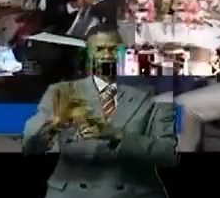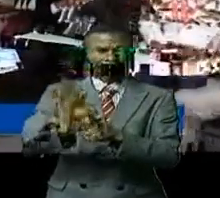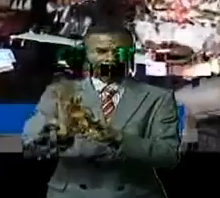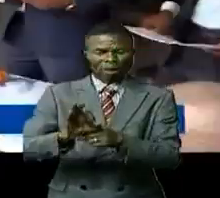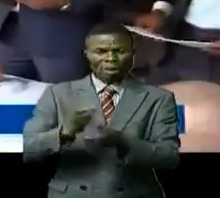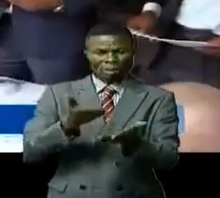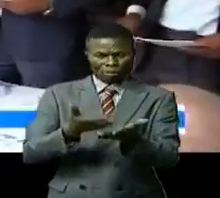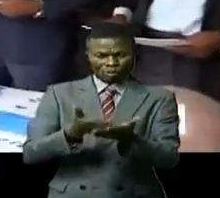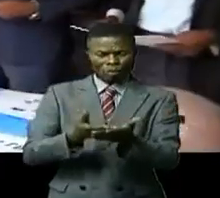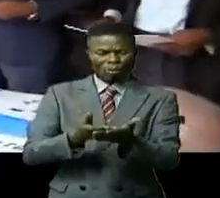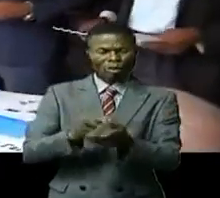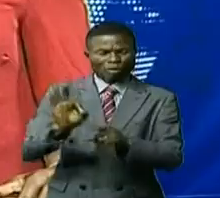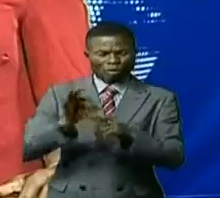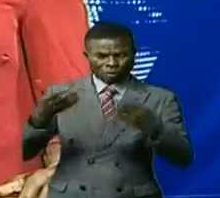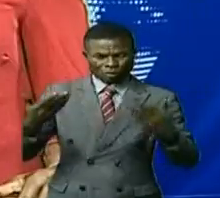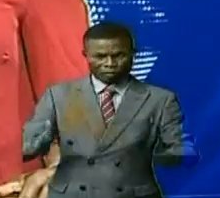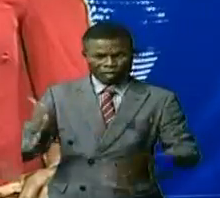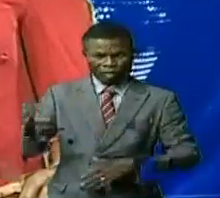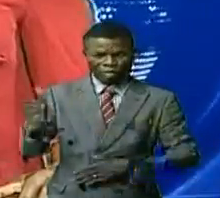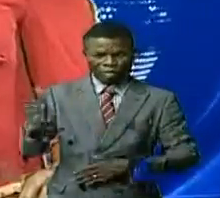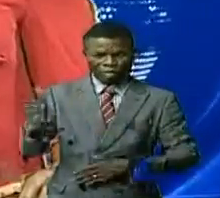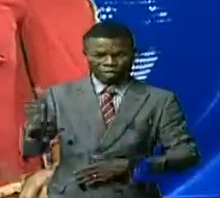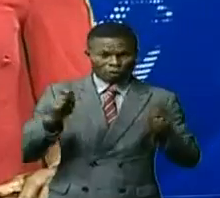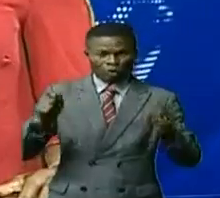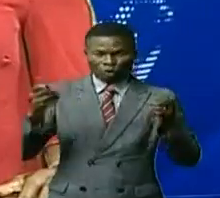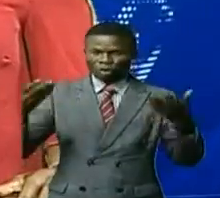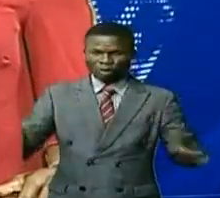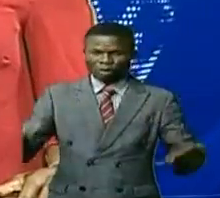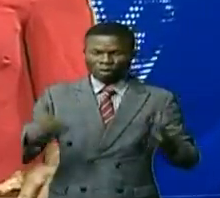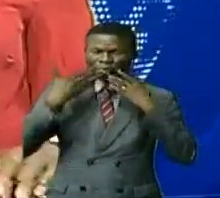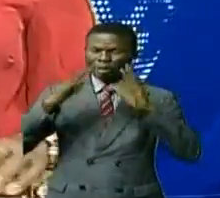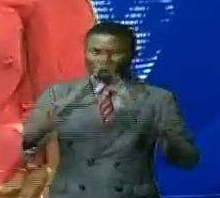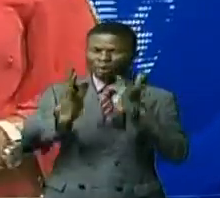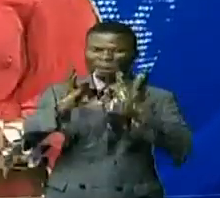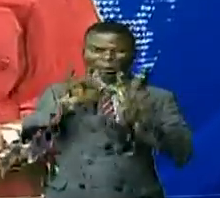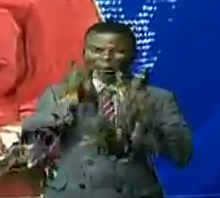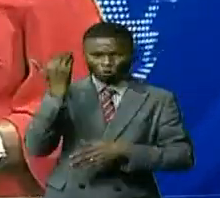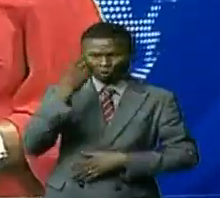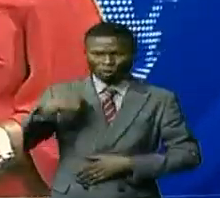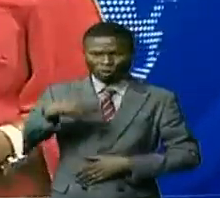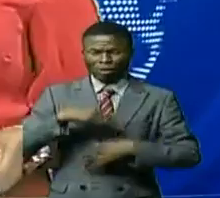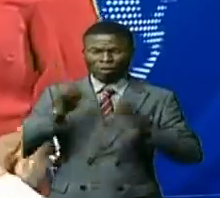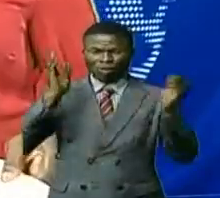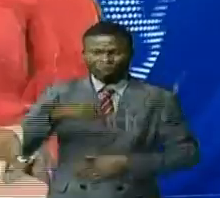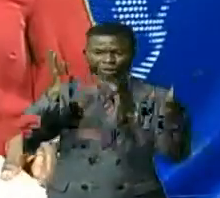certifier leur formation. Ce journal, merci de votre attention.